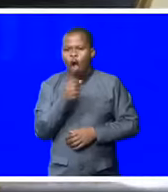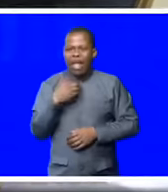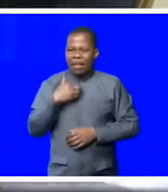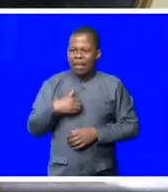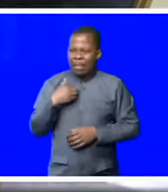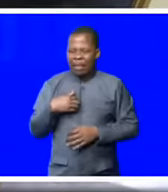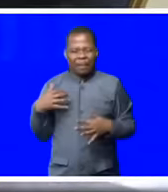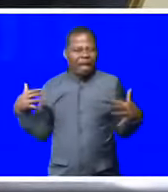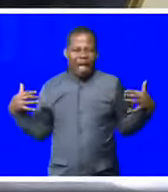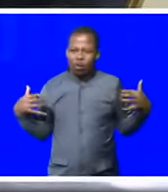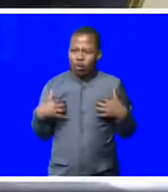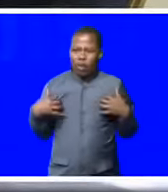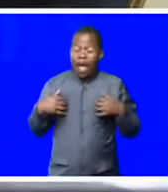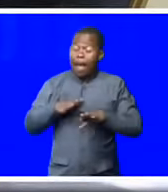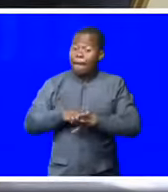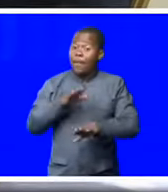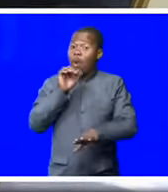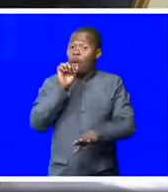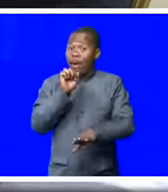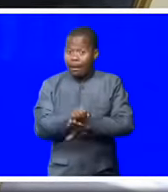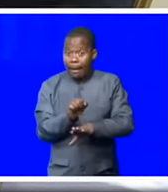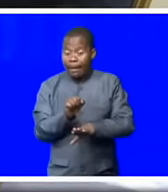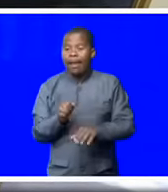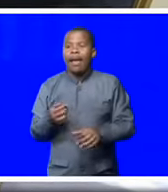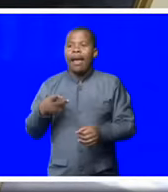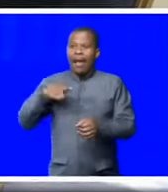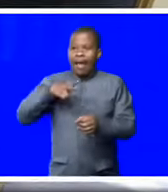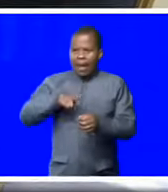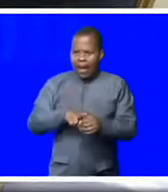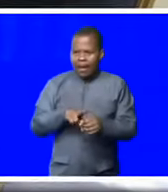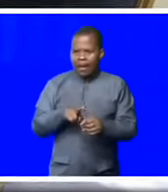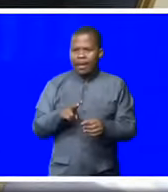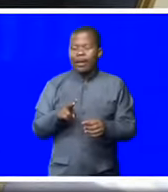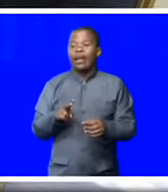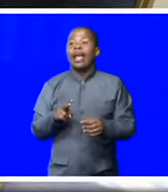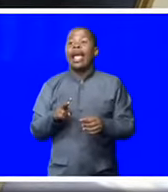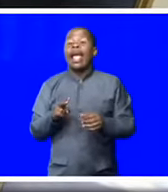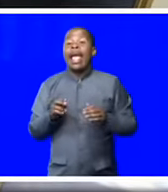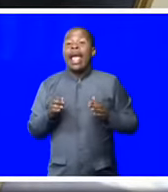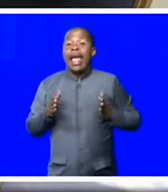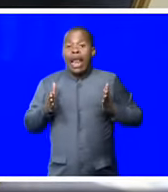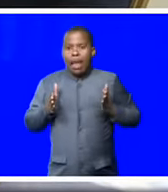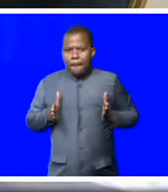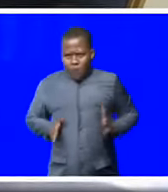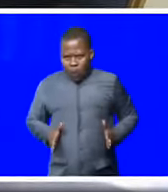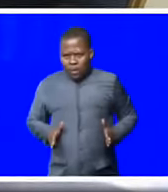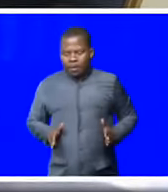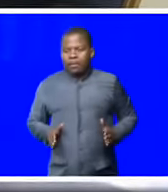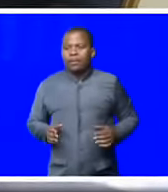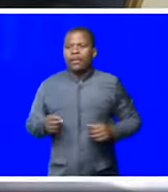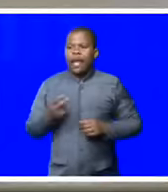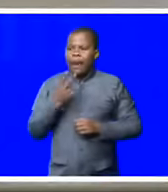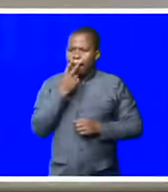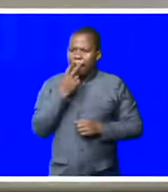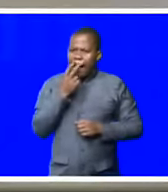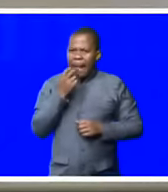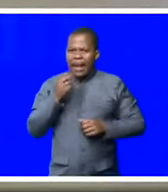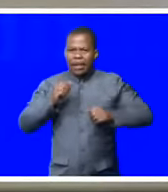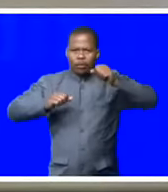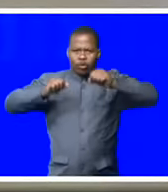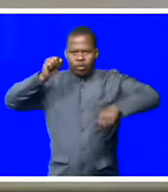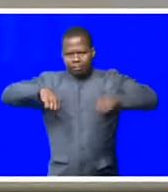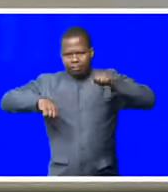neligciwane le-HIV. Nesimanga sokuthi uma sibuka emasotsha abo vele, nabaphila